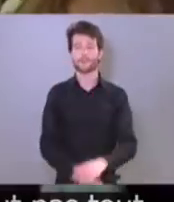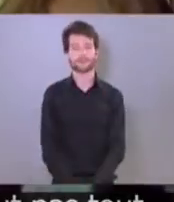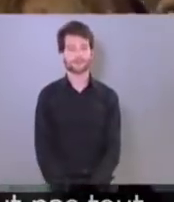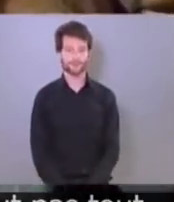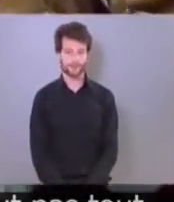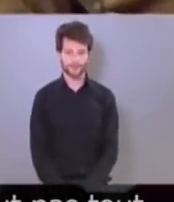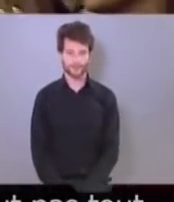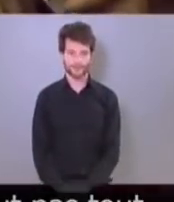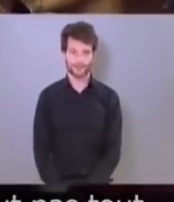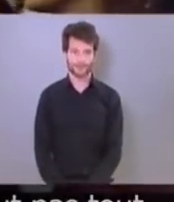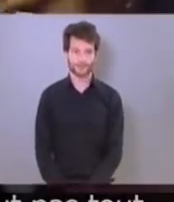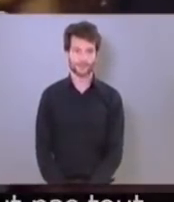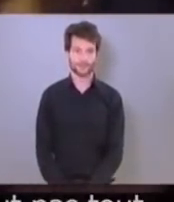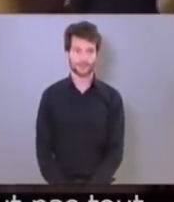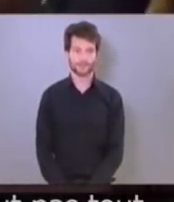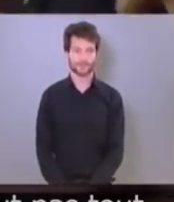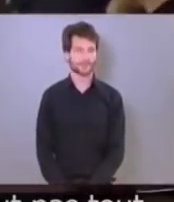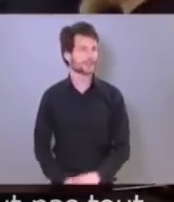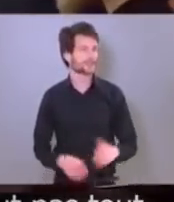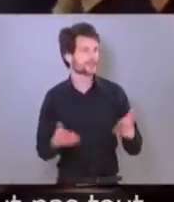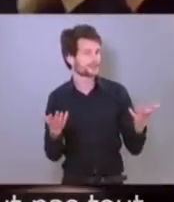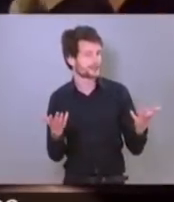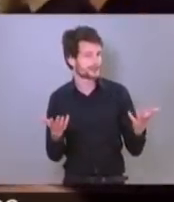Comment ça marche?